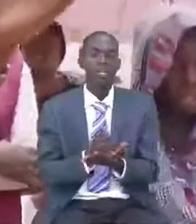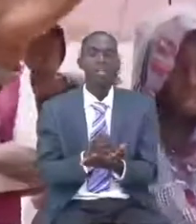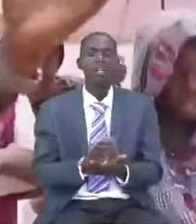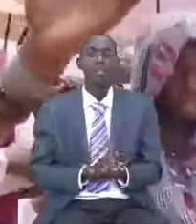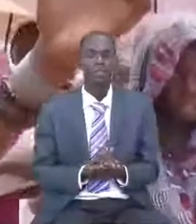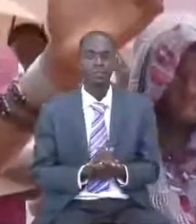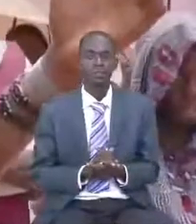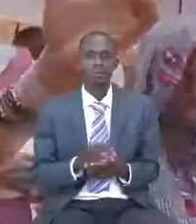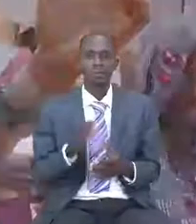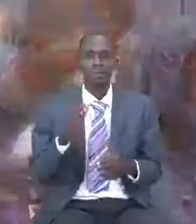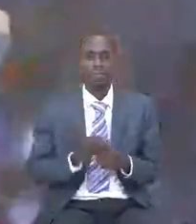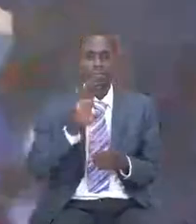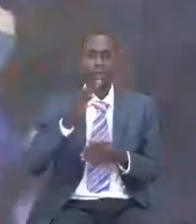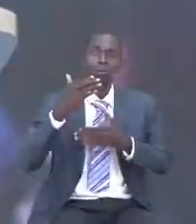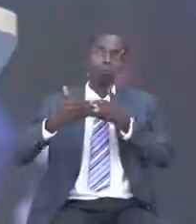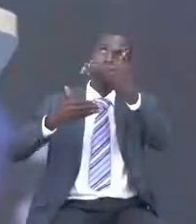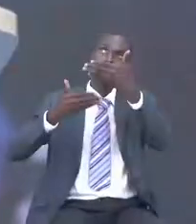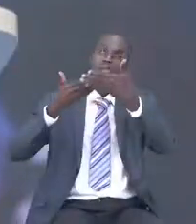Dans ton comportement, amen.